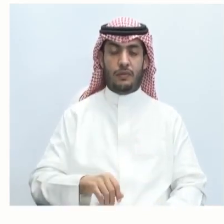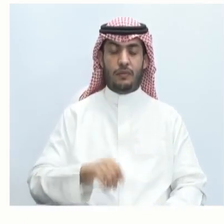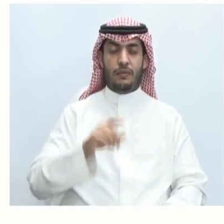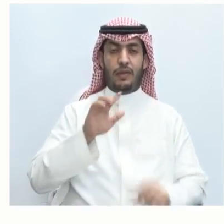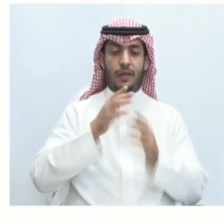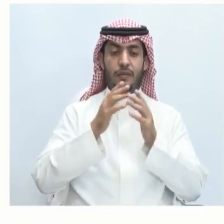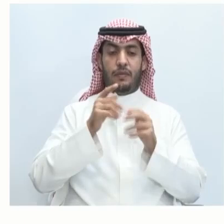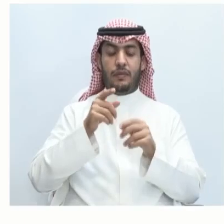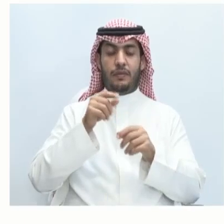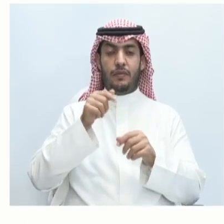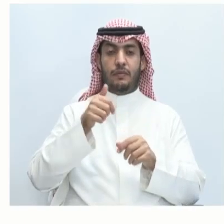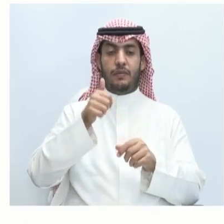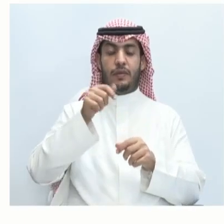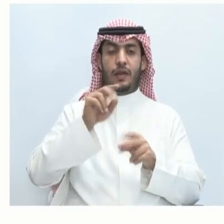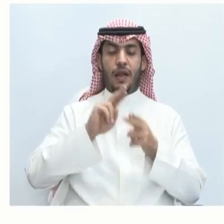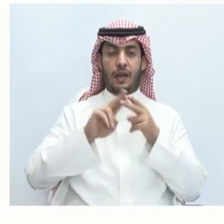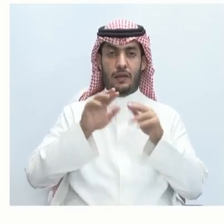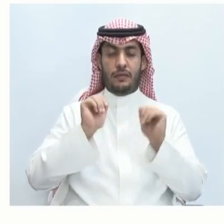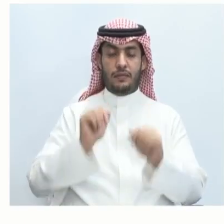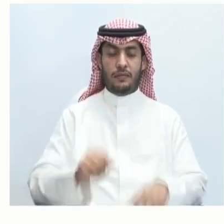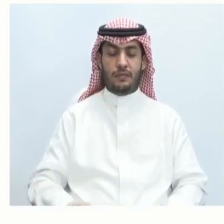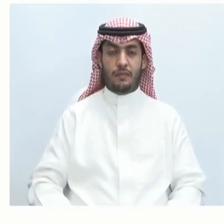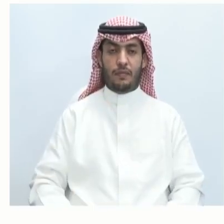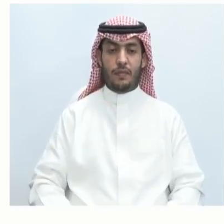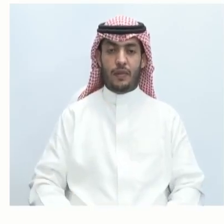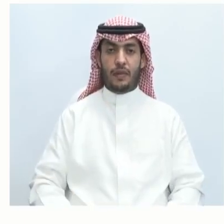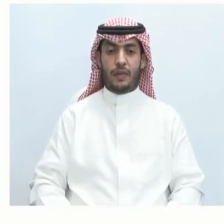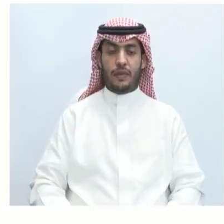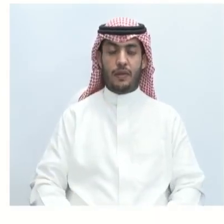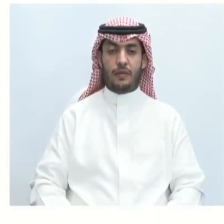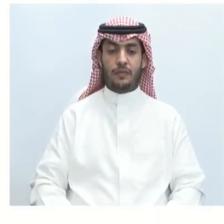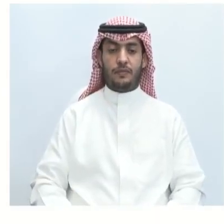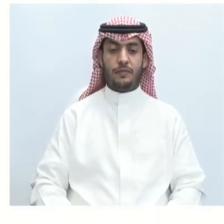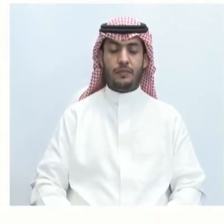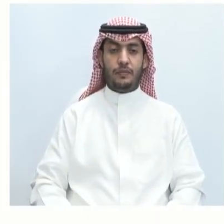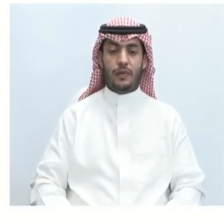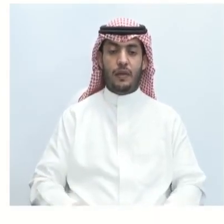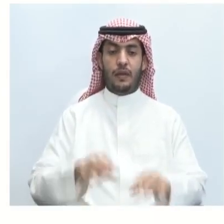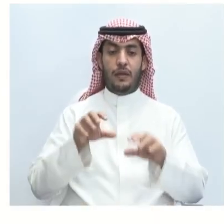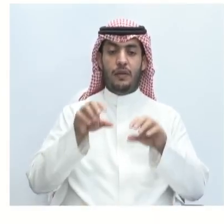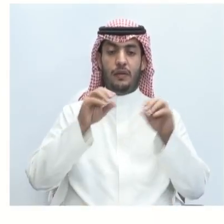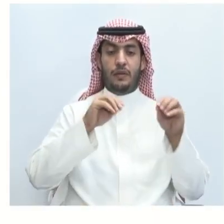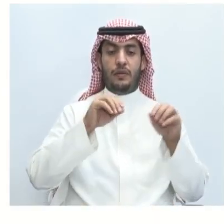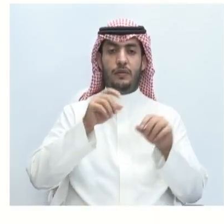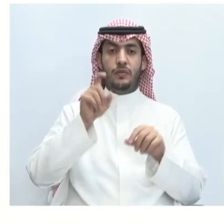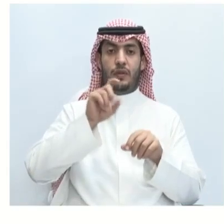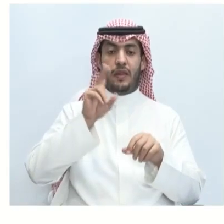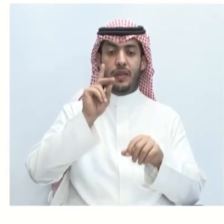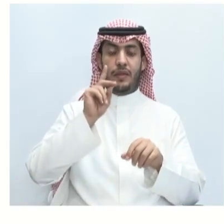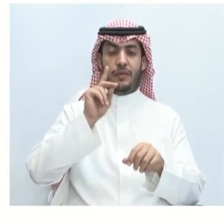من الكتاب بارك الله فيكم اذا بهذا الشكل نكون اجبنا على هذا السؤال ومنه ننتقل الى السؤال